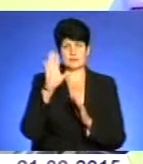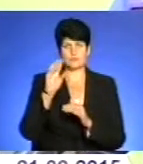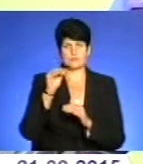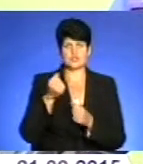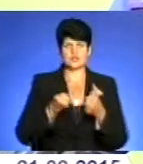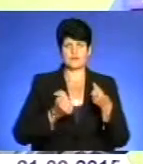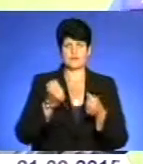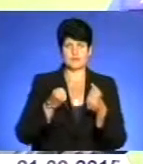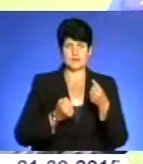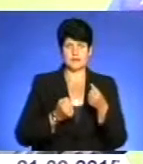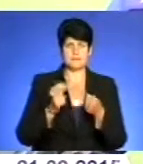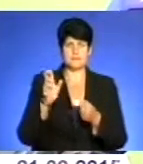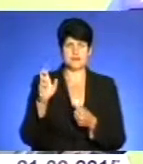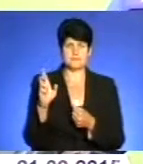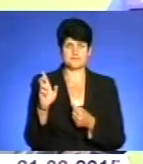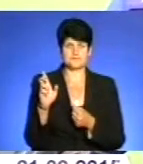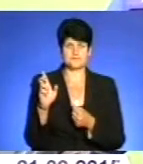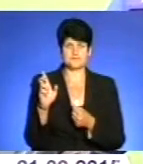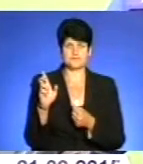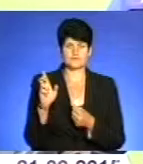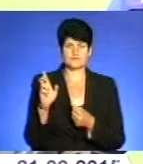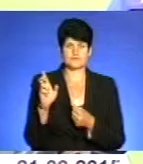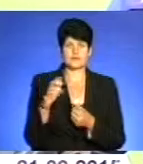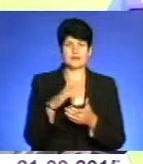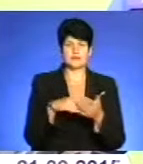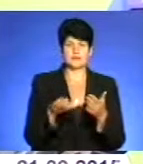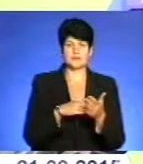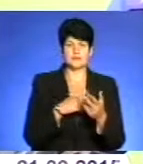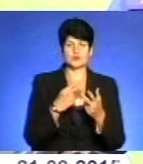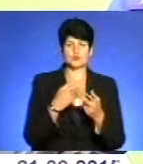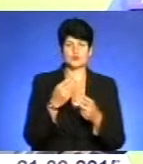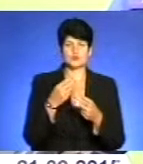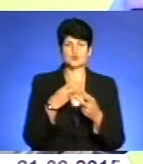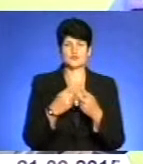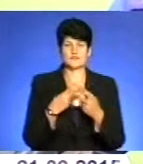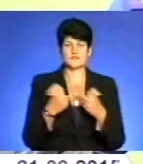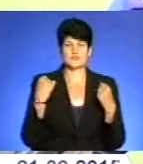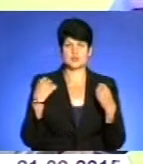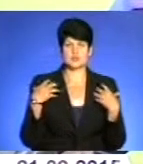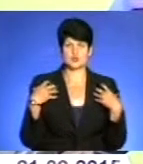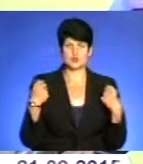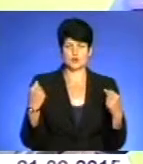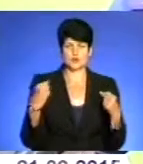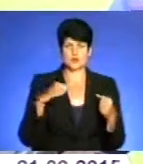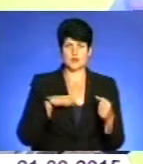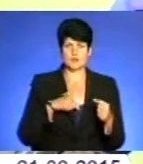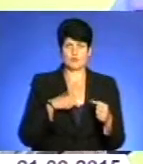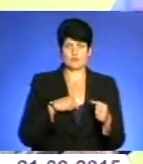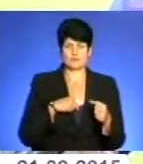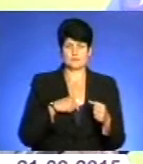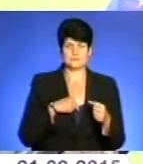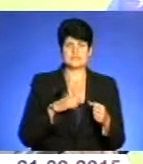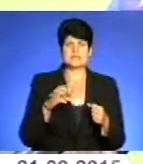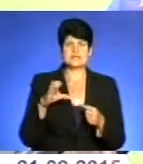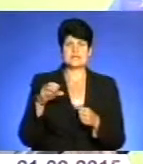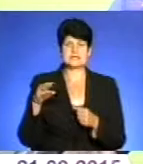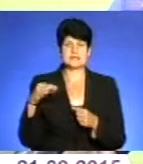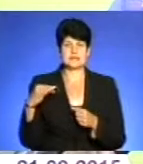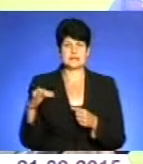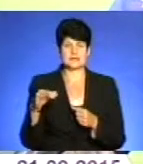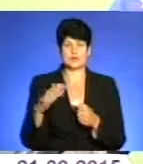водія категорії «Б», відсутність судимості, фізичне здоров'я і моральна стійкість, то вже пізніше буде, під